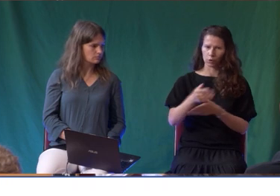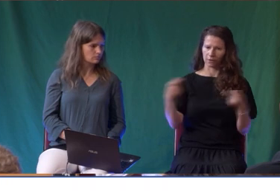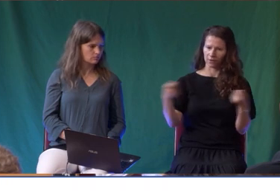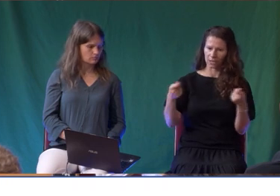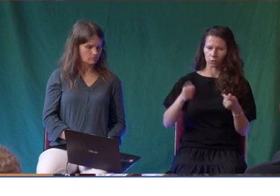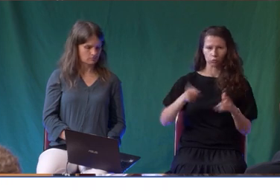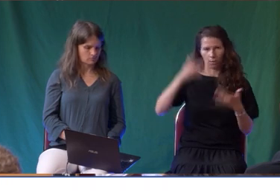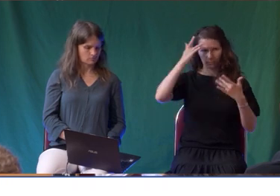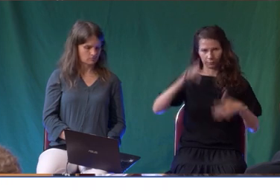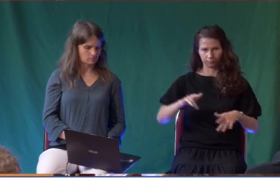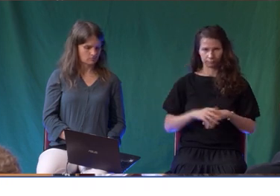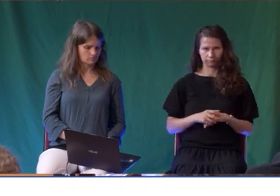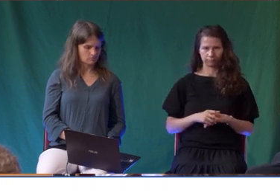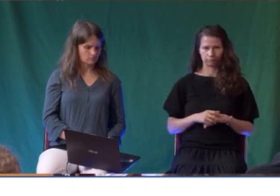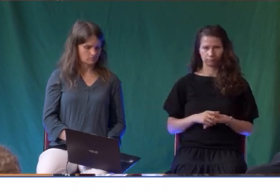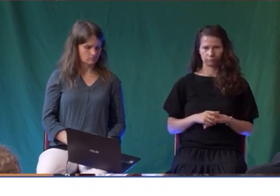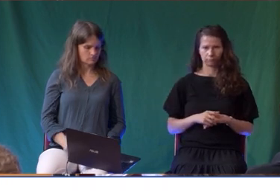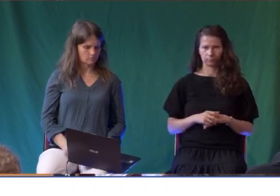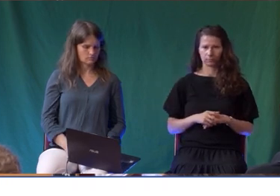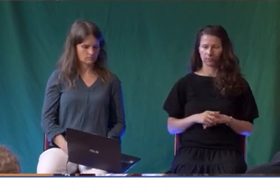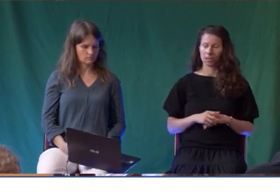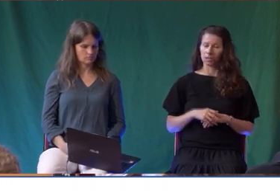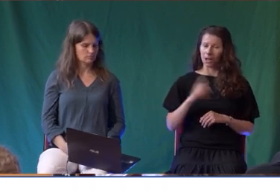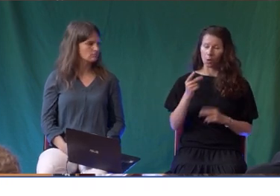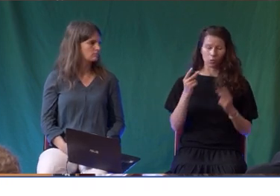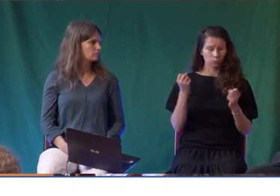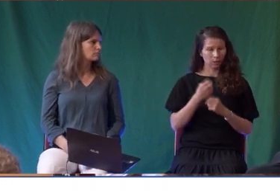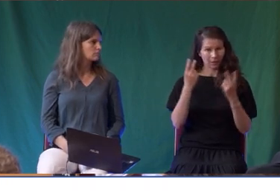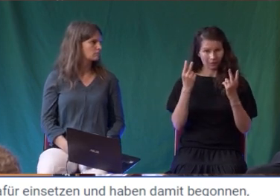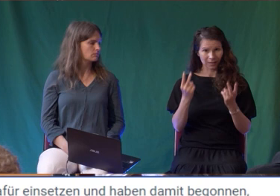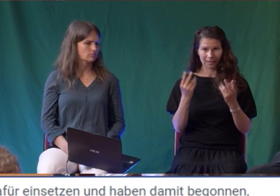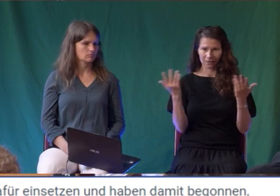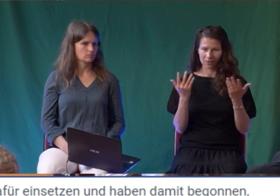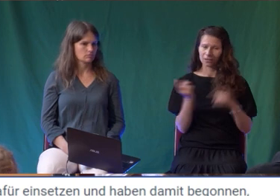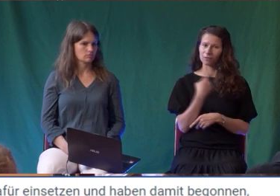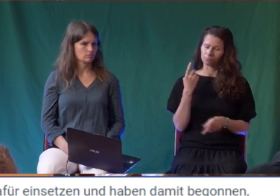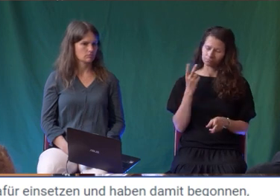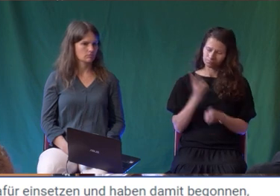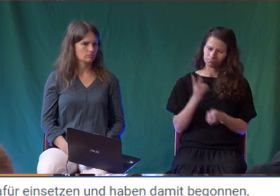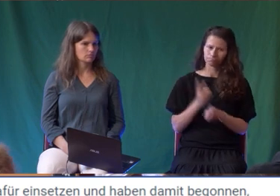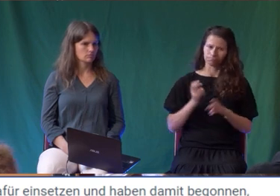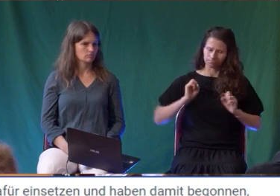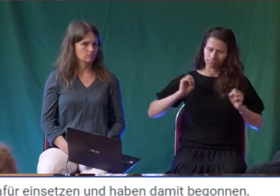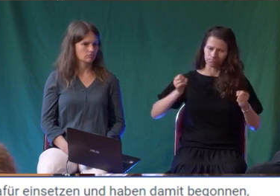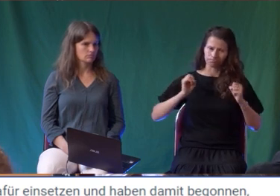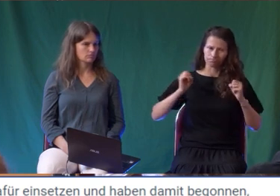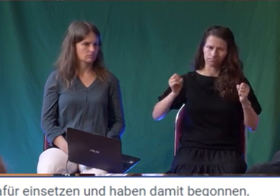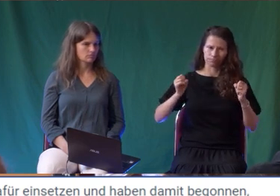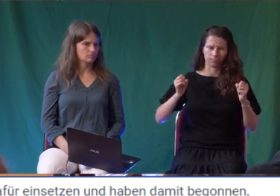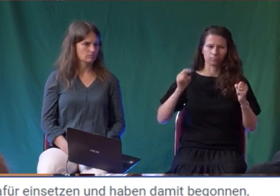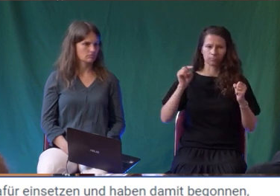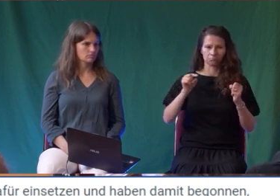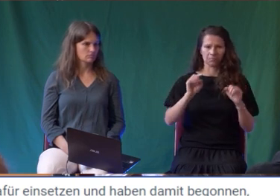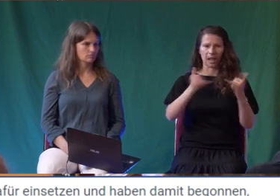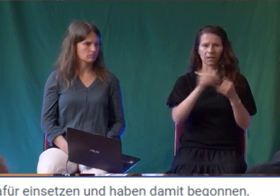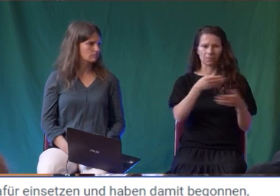und ganz ganz wichtig wir werden uns auf jeden Fall weiter dafür einsetzen dass ein Blickwechsel auf Eltern mit Behinderung